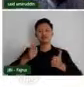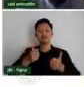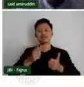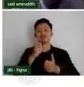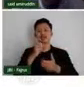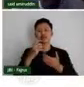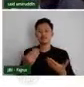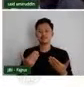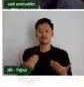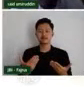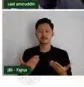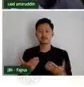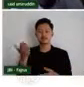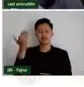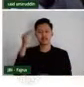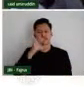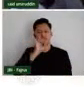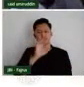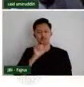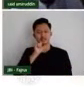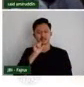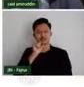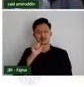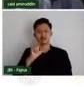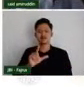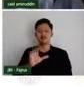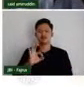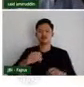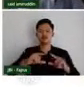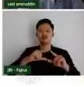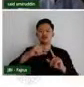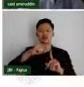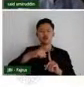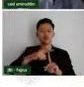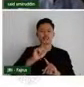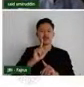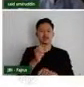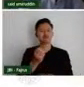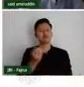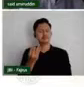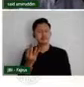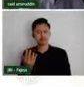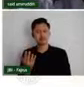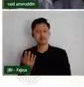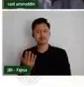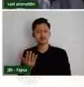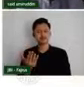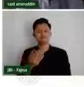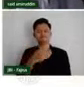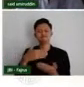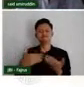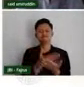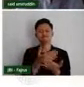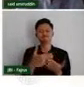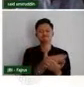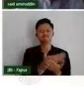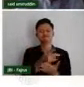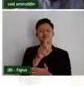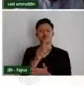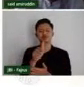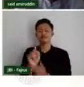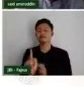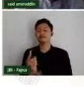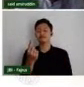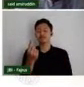ini dikemukakan oleh Lowat, itu ada beberapa strategi yang bisa kita gunakan, yaitu yang pertama,